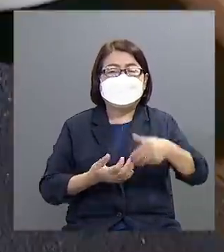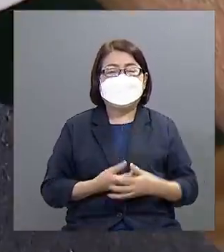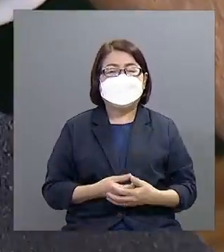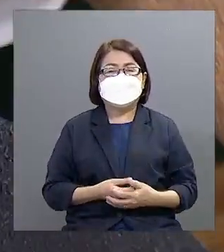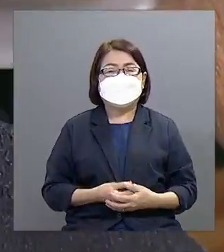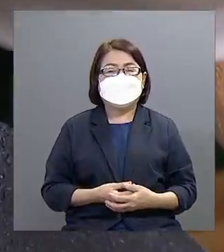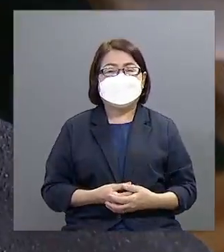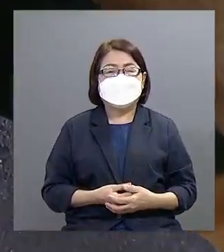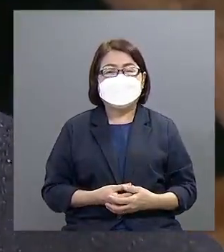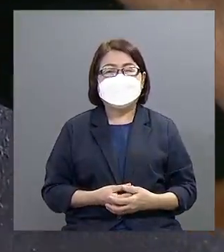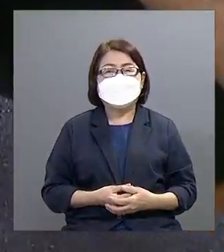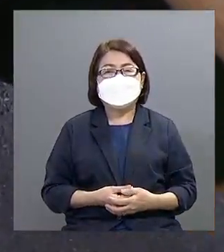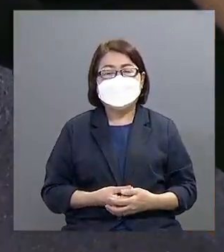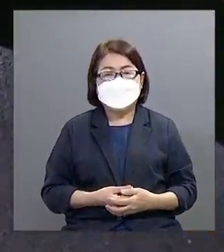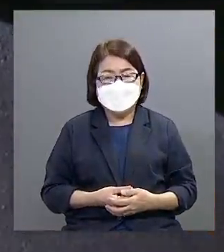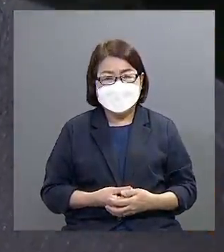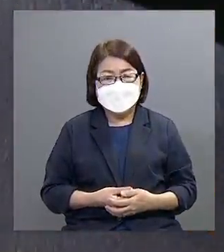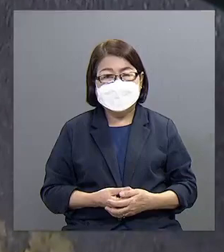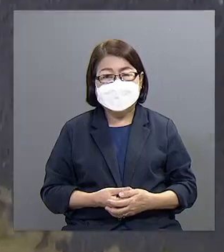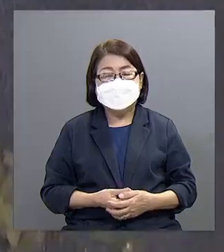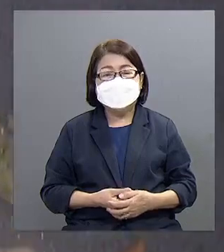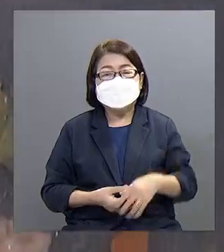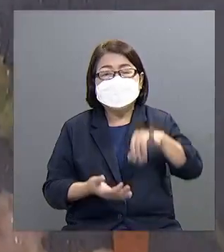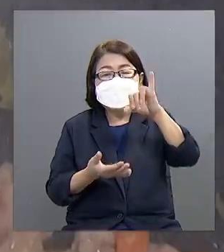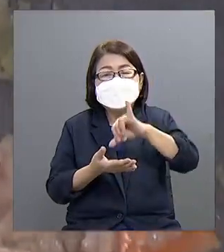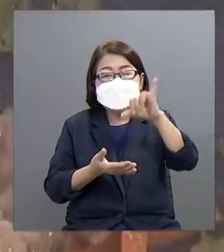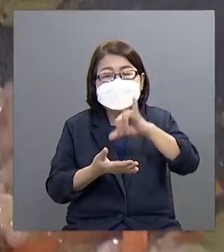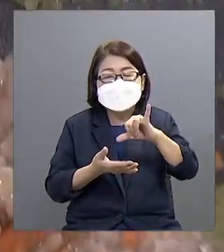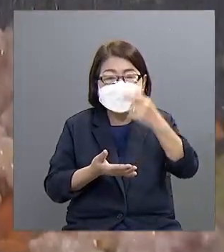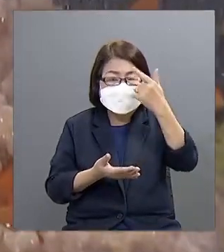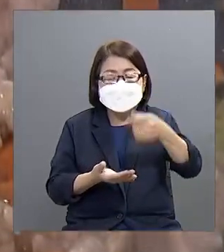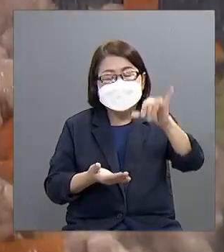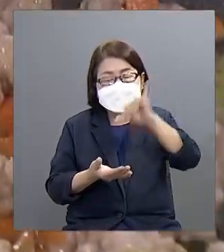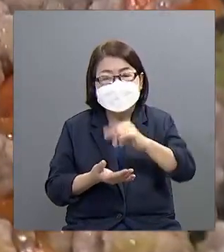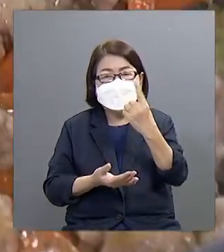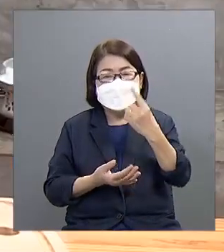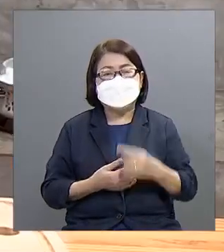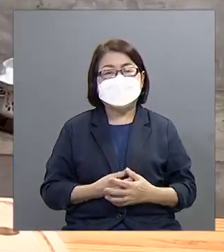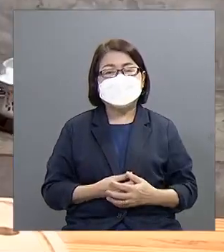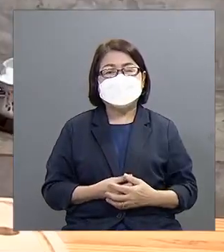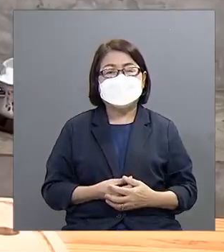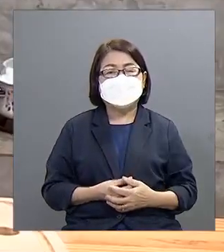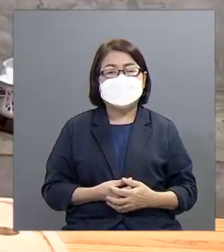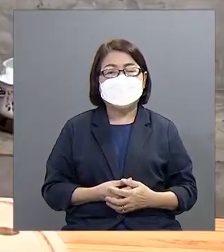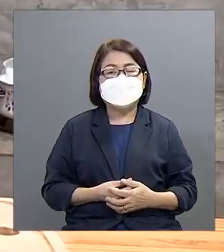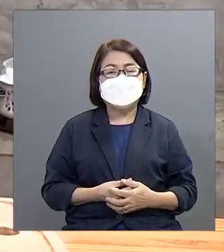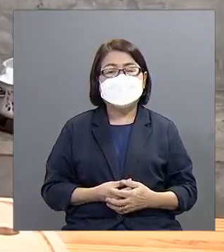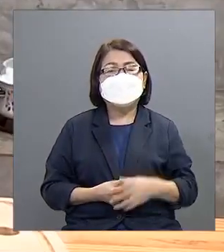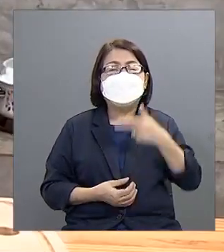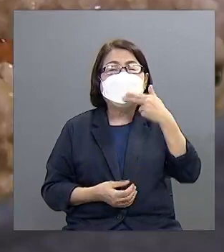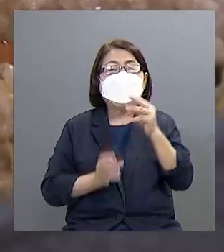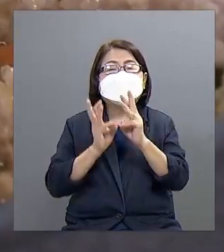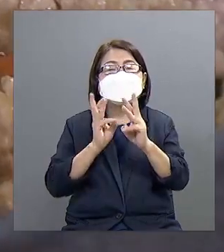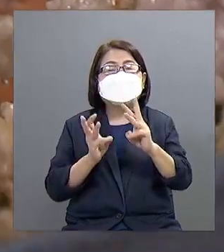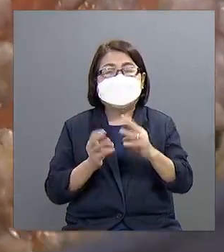ติมรสชาติอย่างนิดนะคะด้วยซอสปรุงรสประมาณ1ช้อนชาค่ะน้ำตาลทรายสัก1หยิบมือนะค